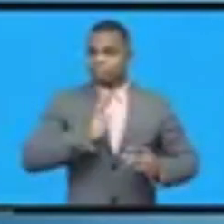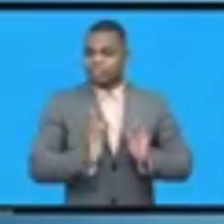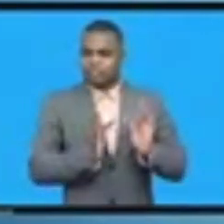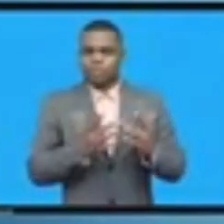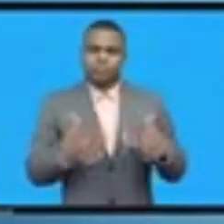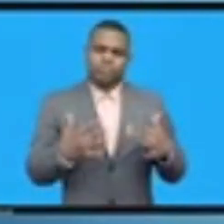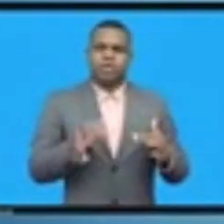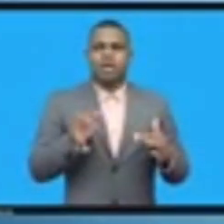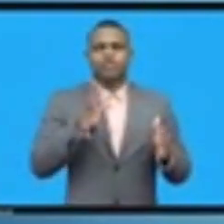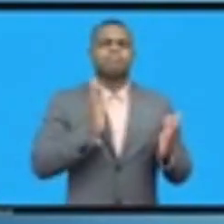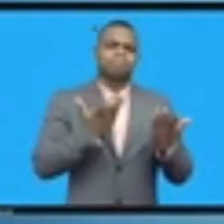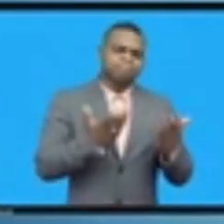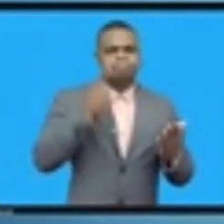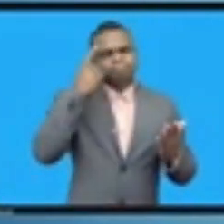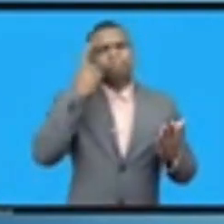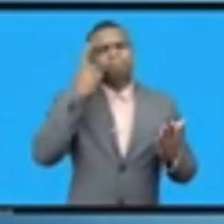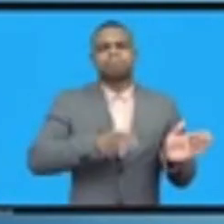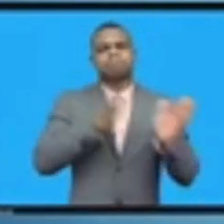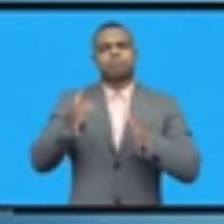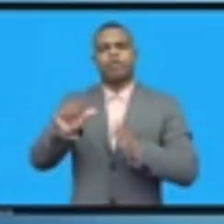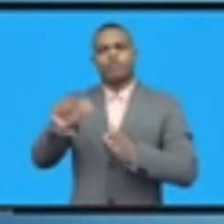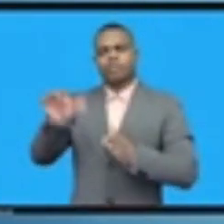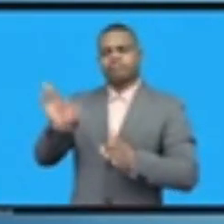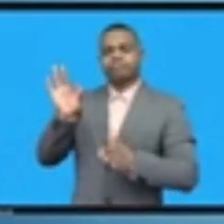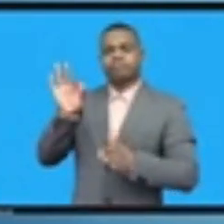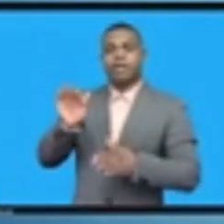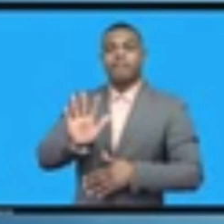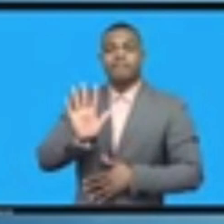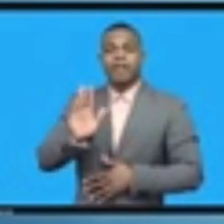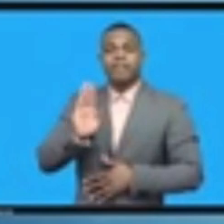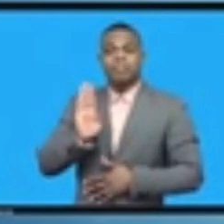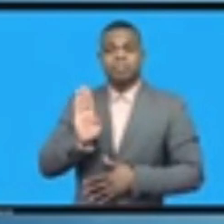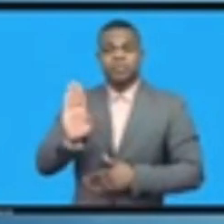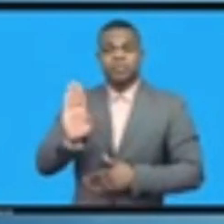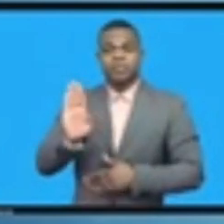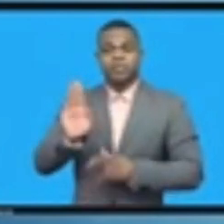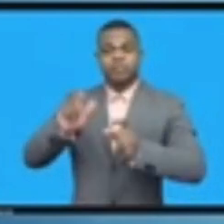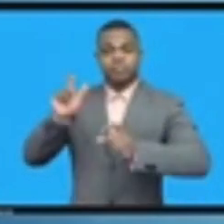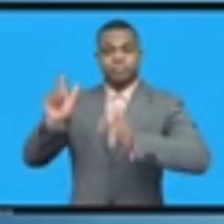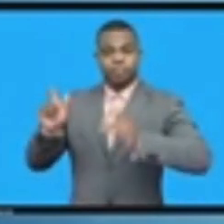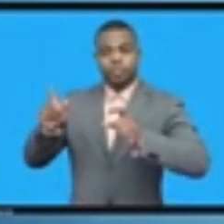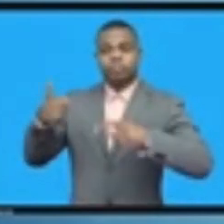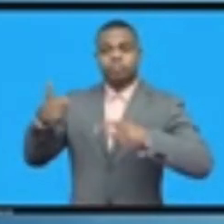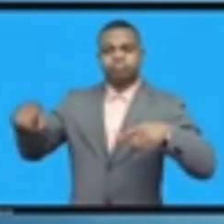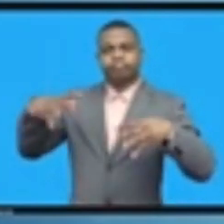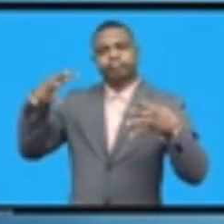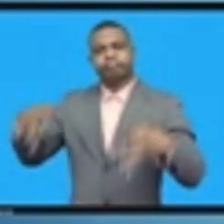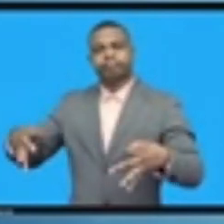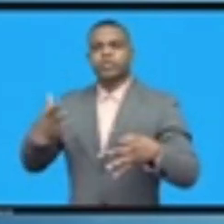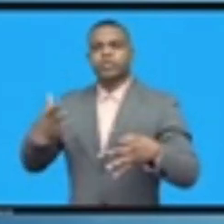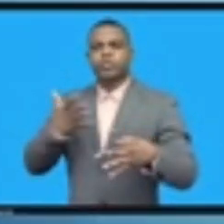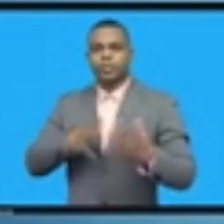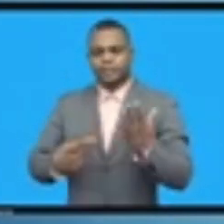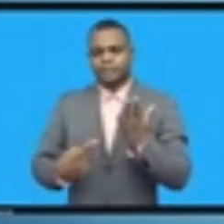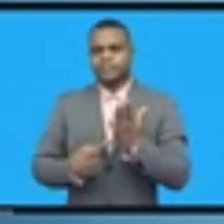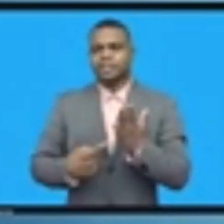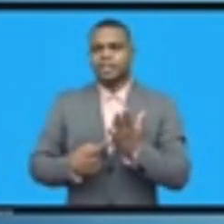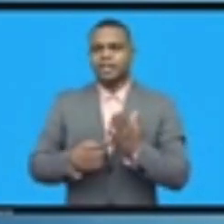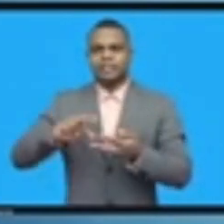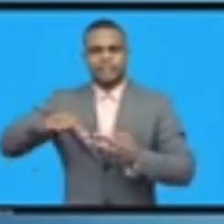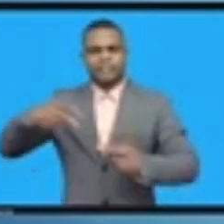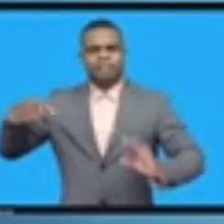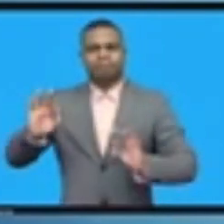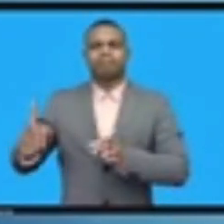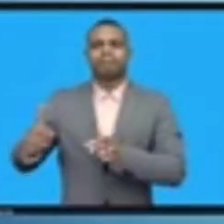DNA， 只要大家都使用同一套的技术协议，那就有一个没有地